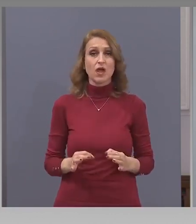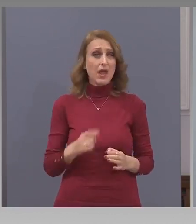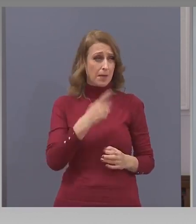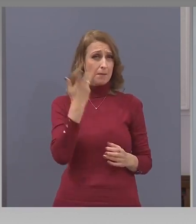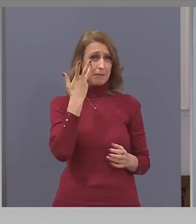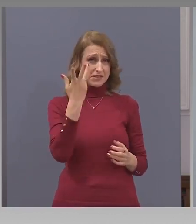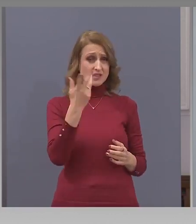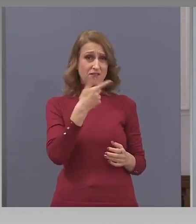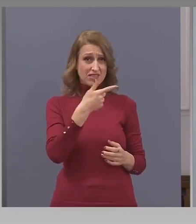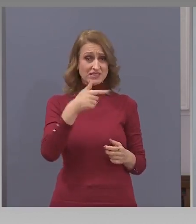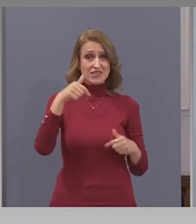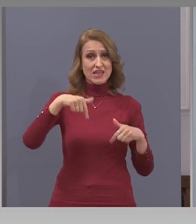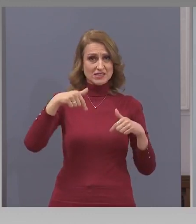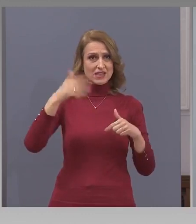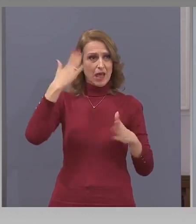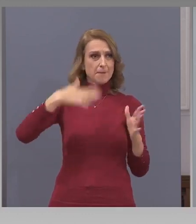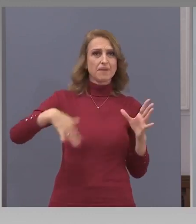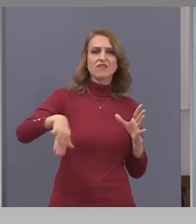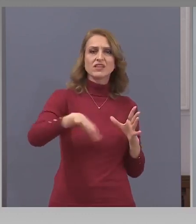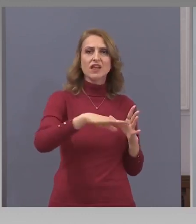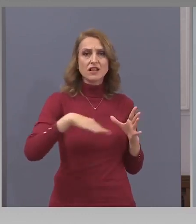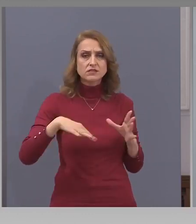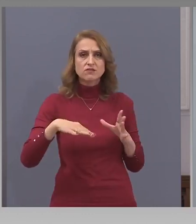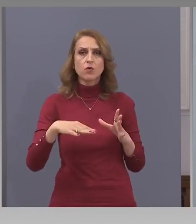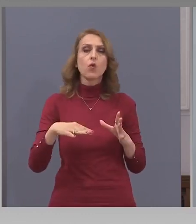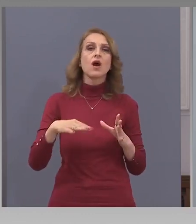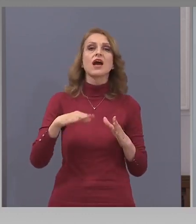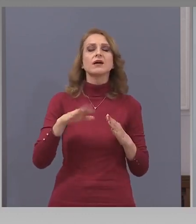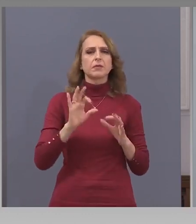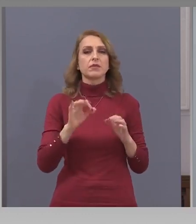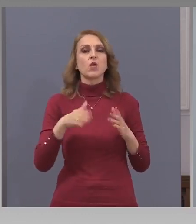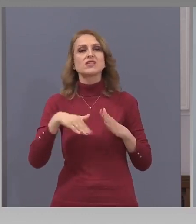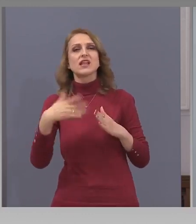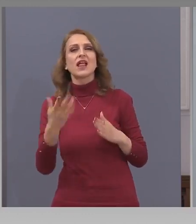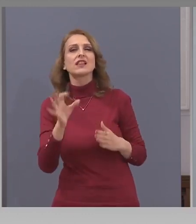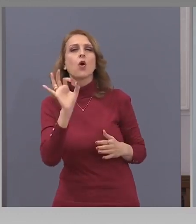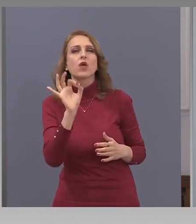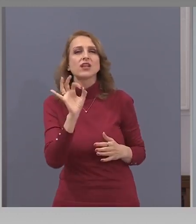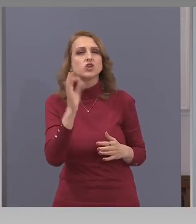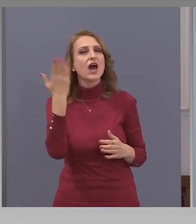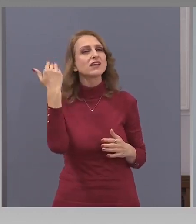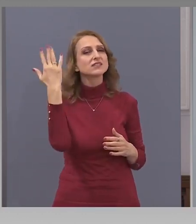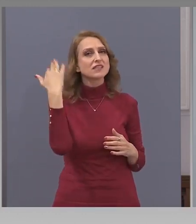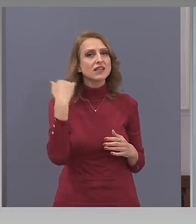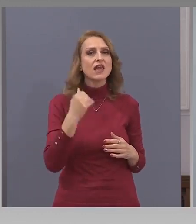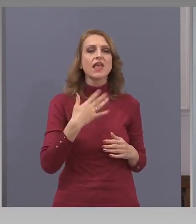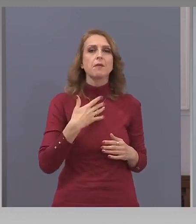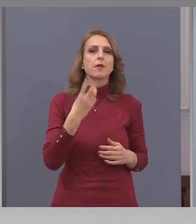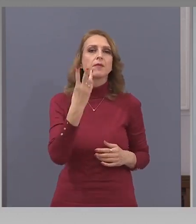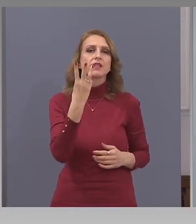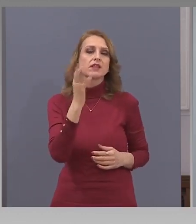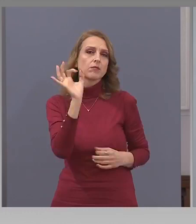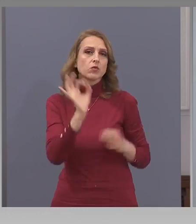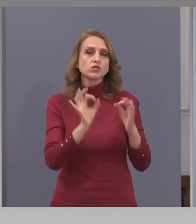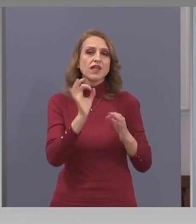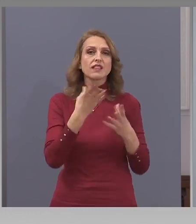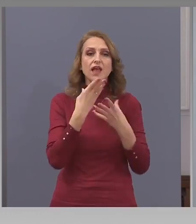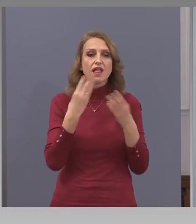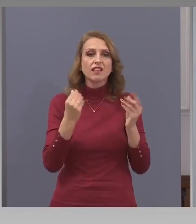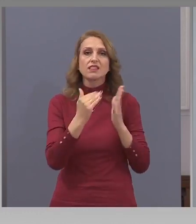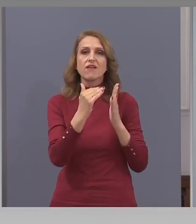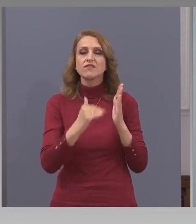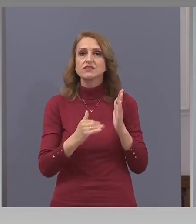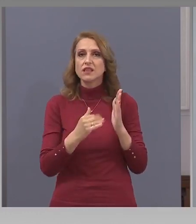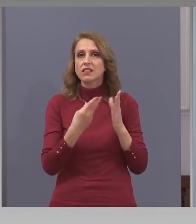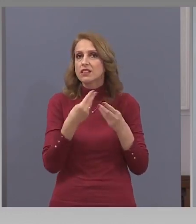сега това правителство да е веднага коронавируса да е след Орешарски. И вече и имаме 3% дефицит. Няма фискален